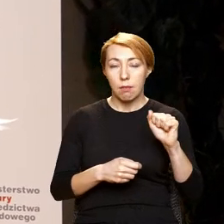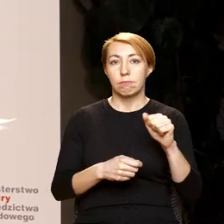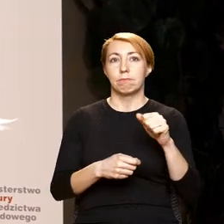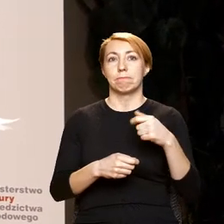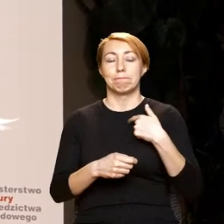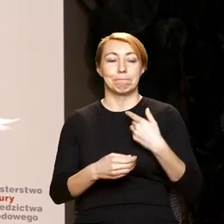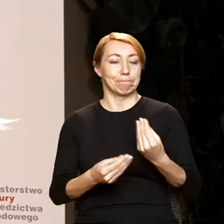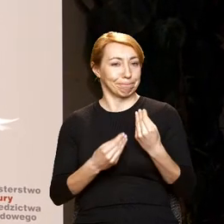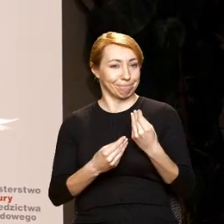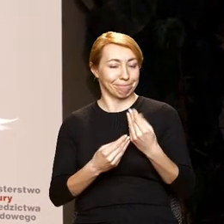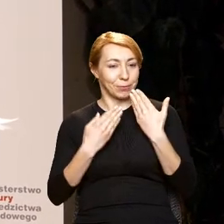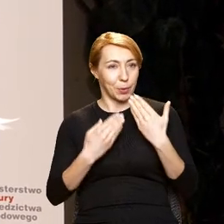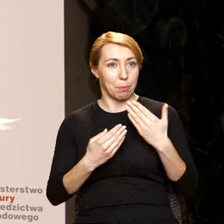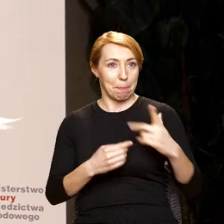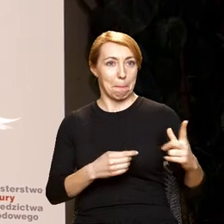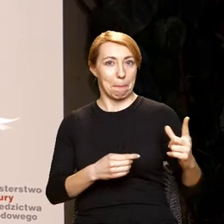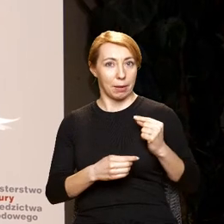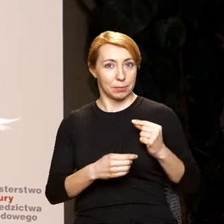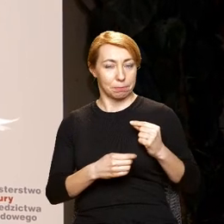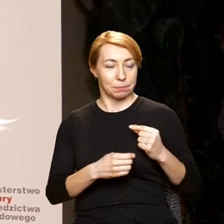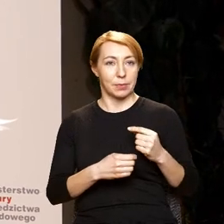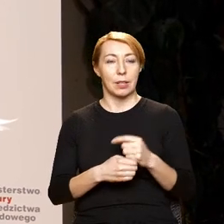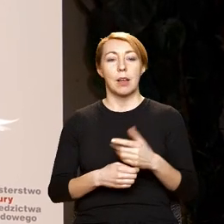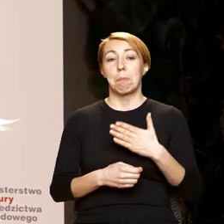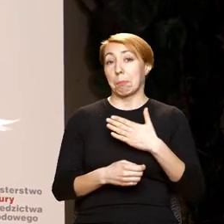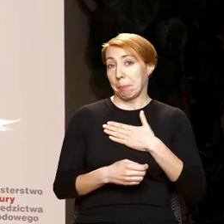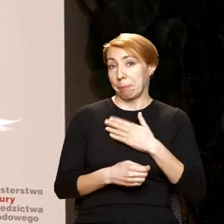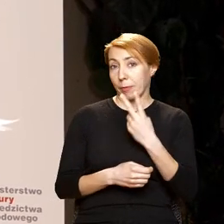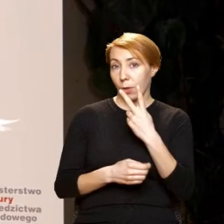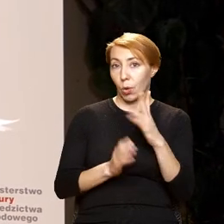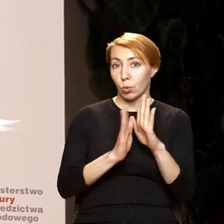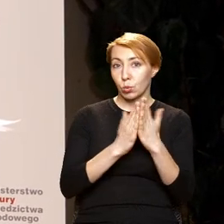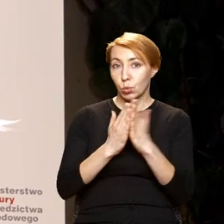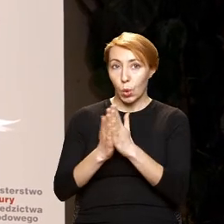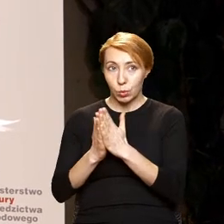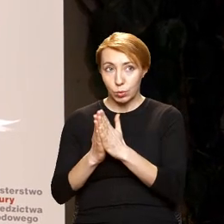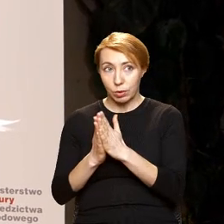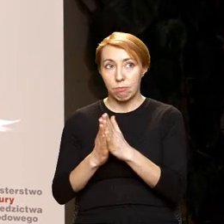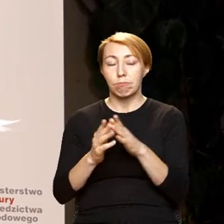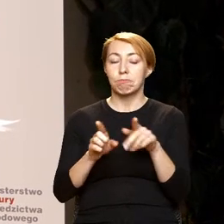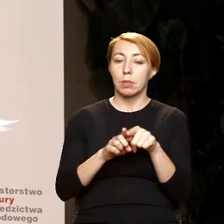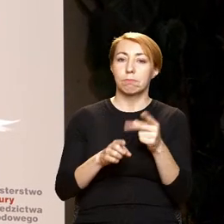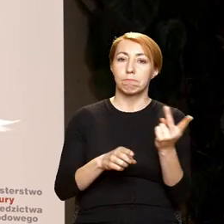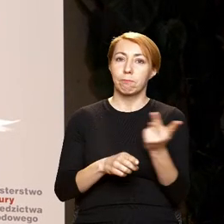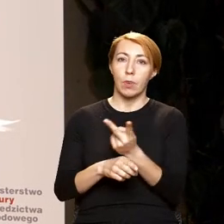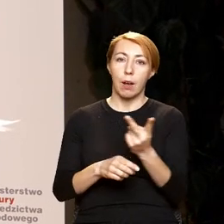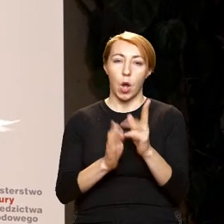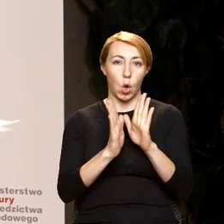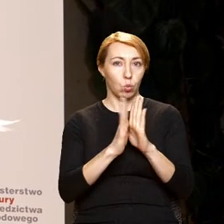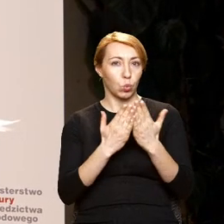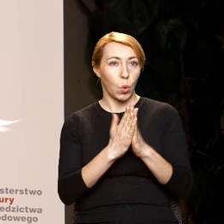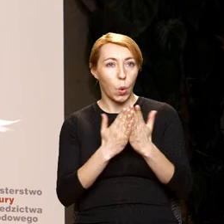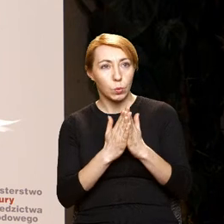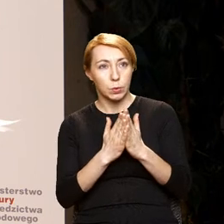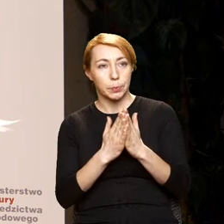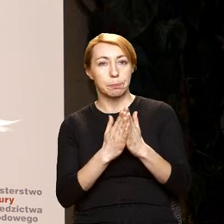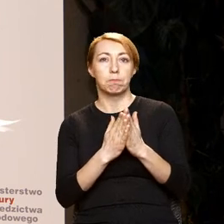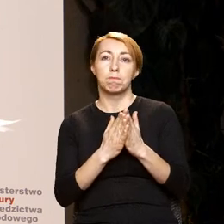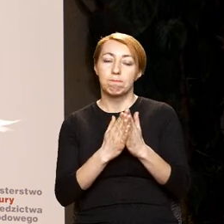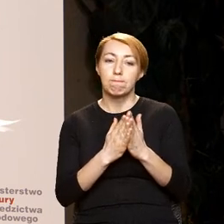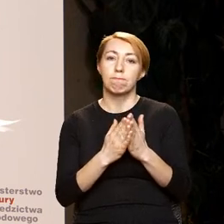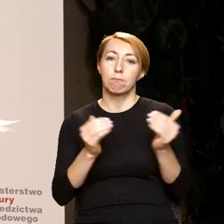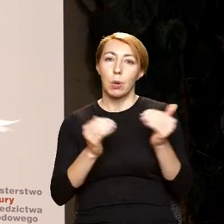zacnego partnera. Mamy dwie książki i też te dwie książki skłaniają do takiej szerszej